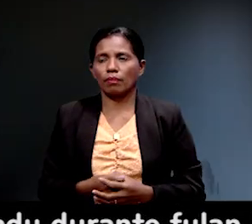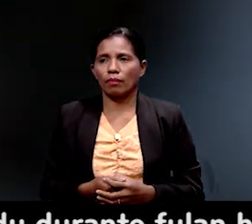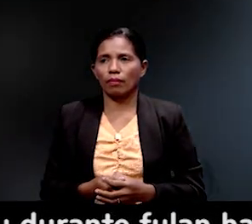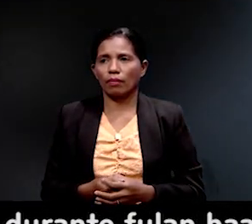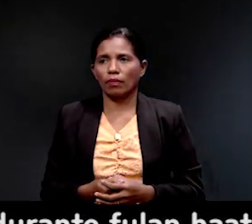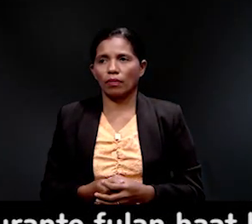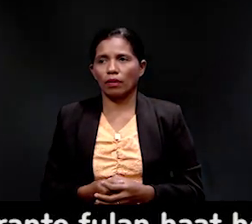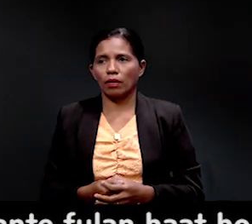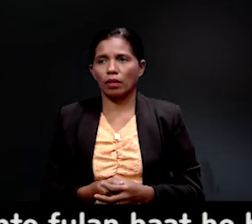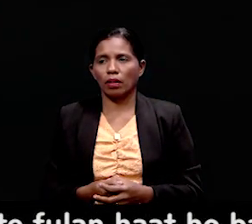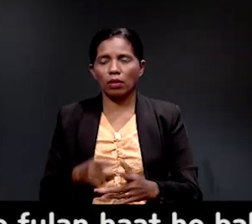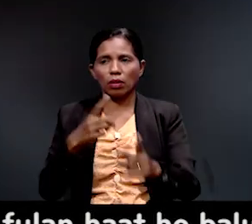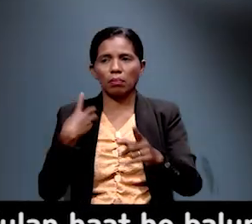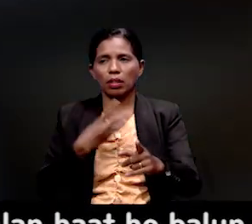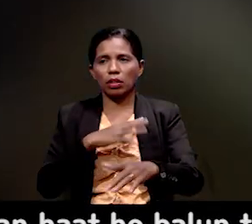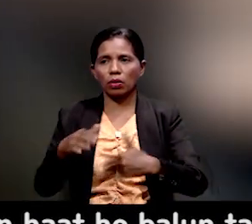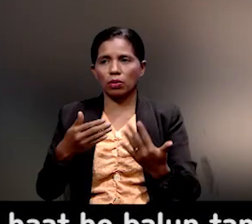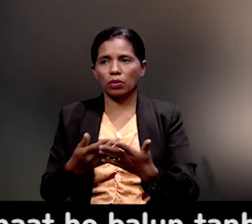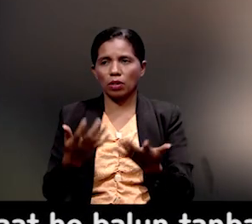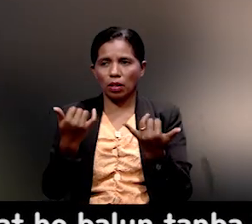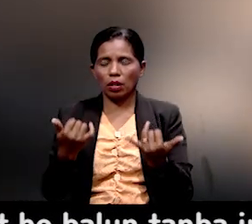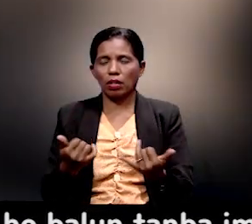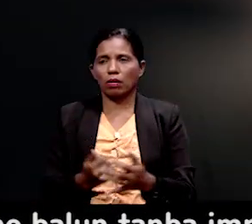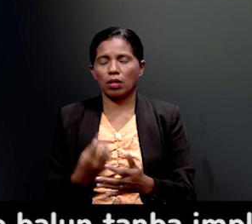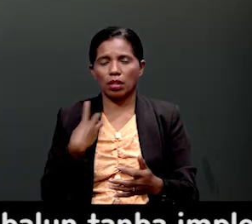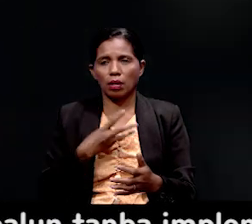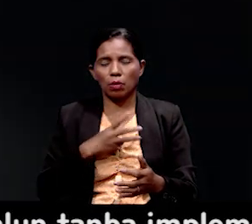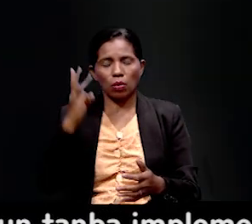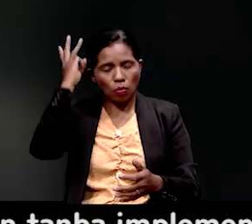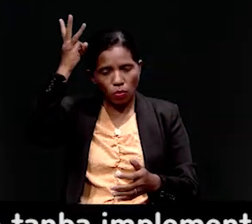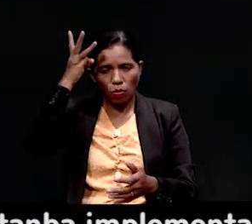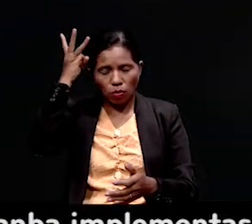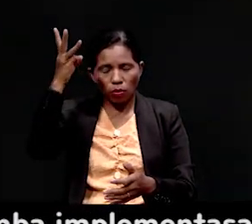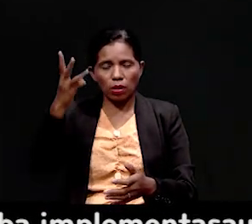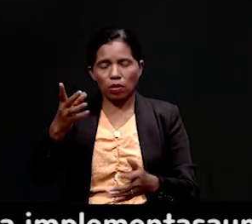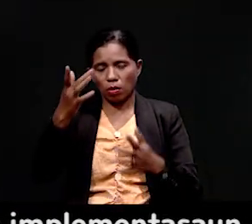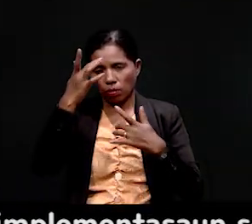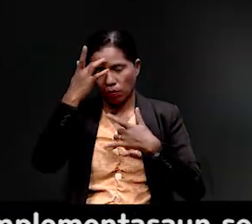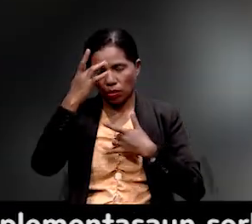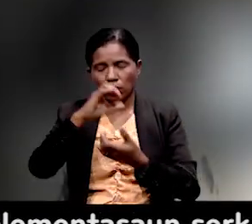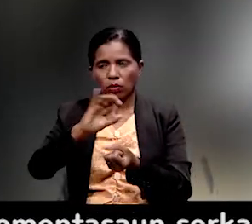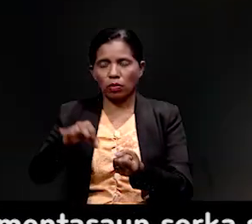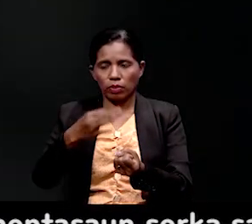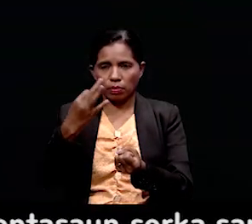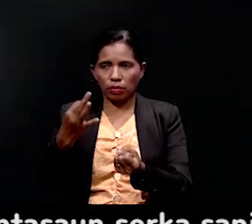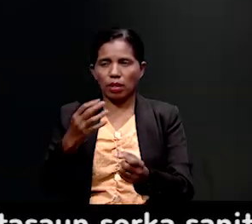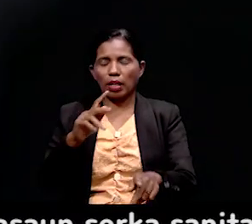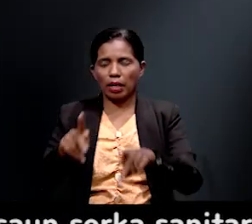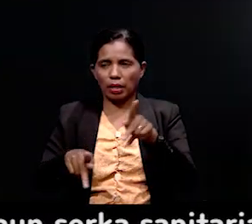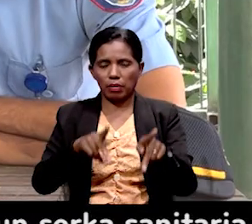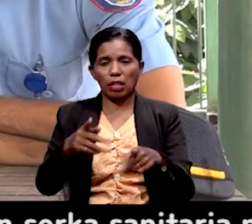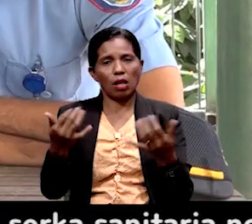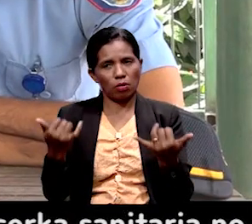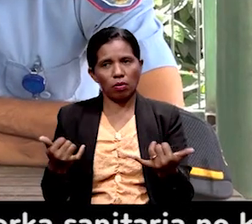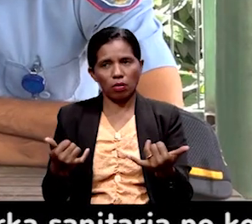hotu katak agora dau eme hotu preocupa ho emas nebe mag agora dau